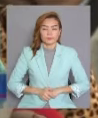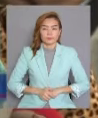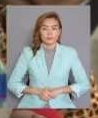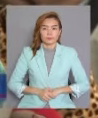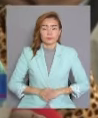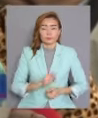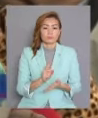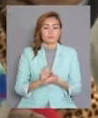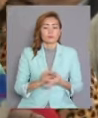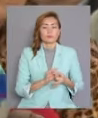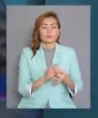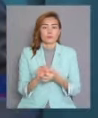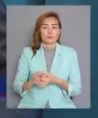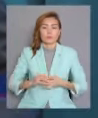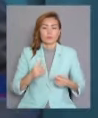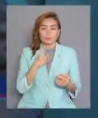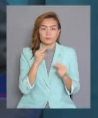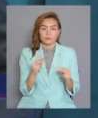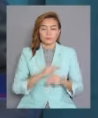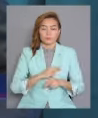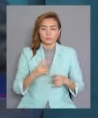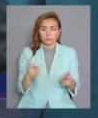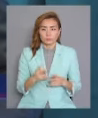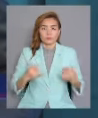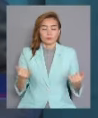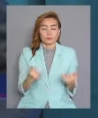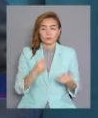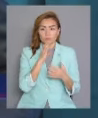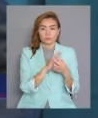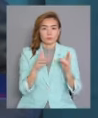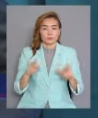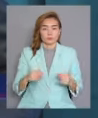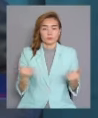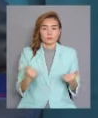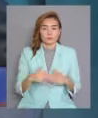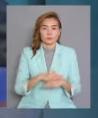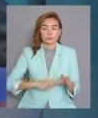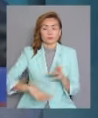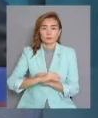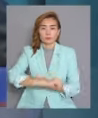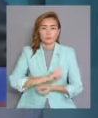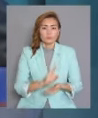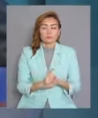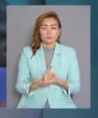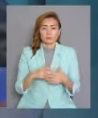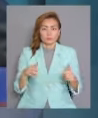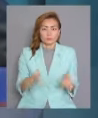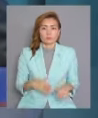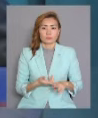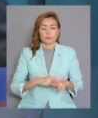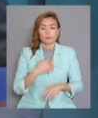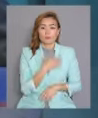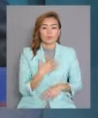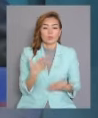Мы должны обеспечить порядок и прозрачность в своей работе. Необходимо сдерживать все обещания, данные населению. Мы обязаны находить решения, потому что важно,